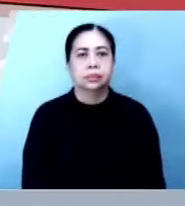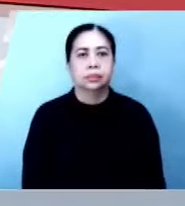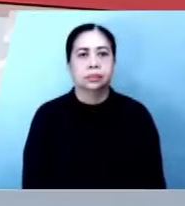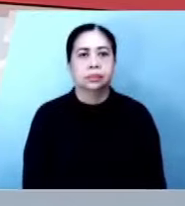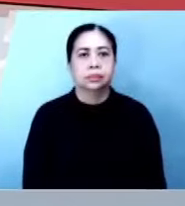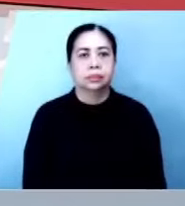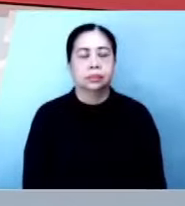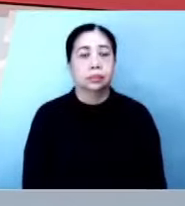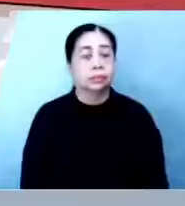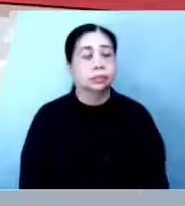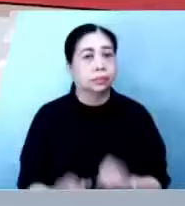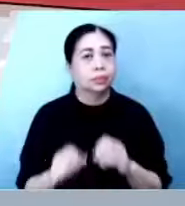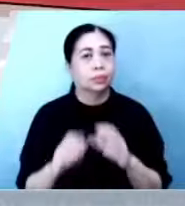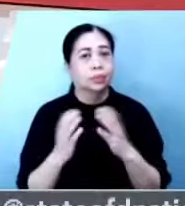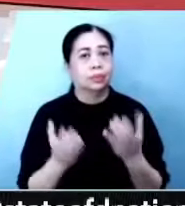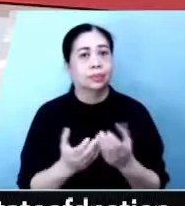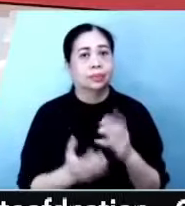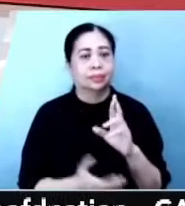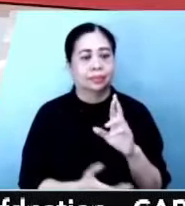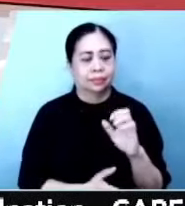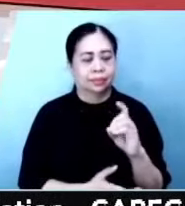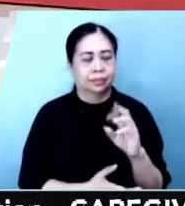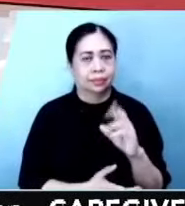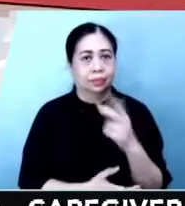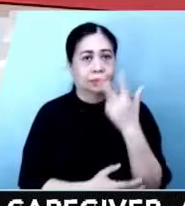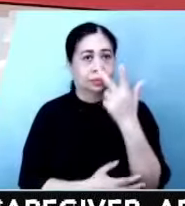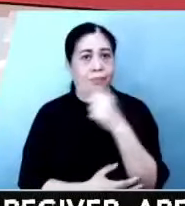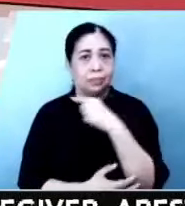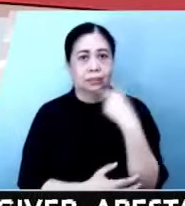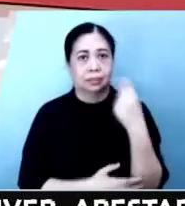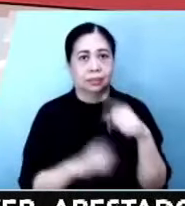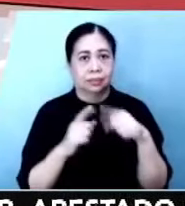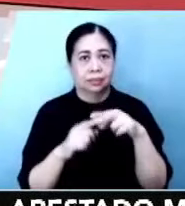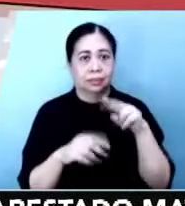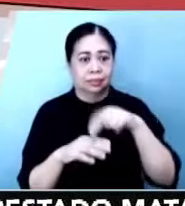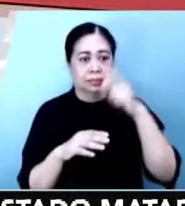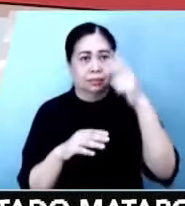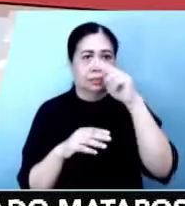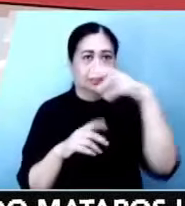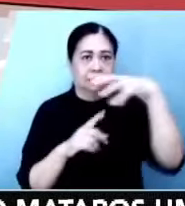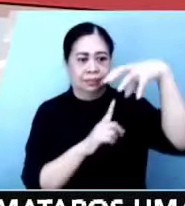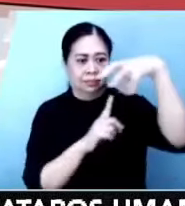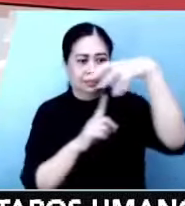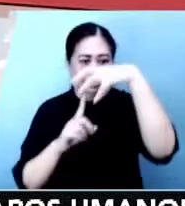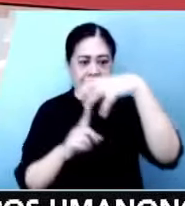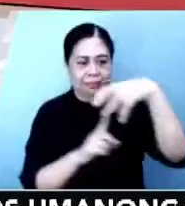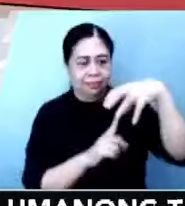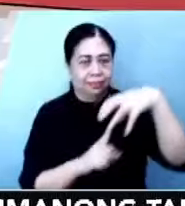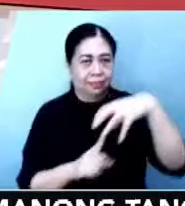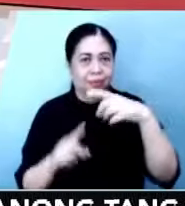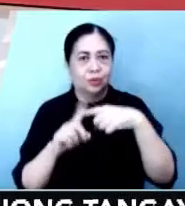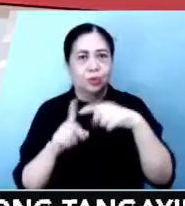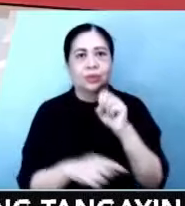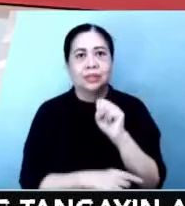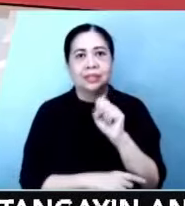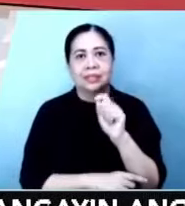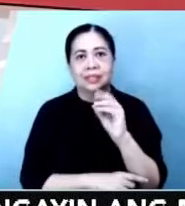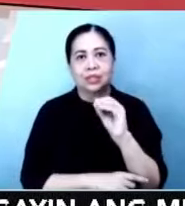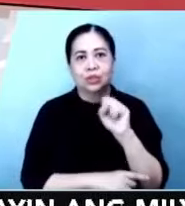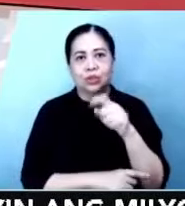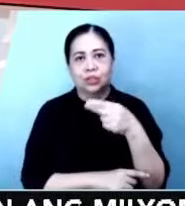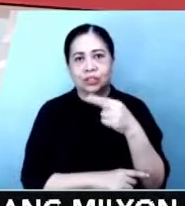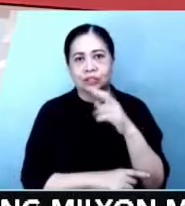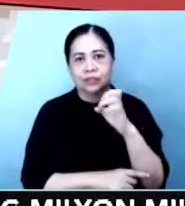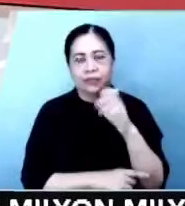Nakakuha ng world record ang tatlong Russian nang tumalon at mag-parachute sila mula sa stratosphere pababa ng North